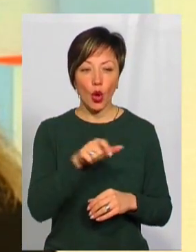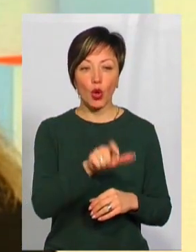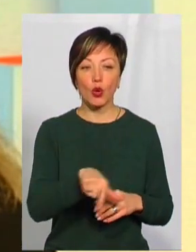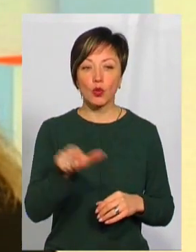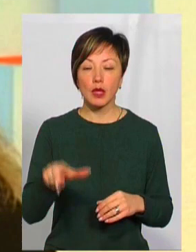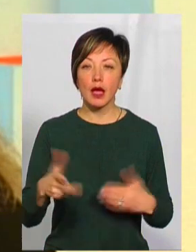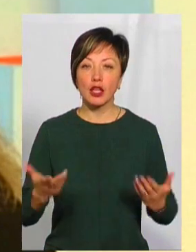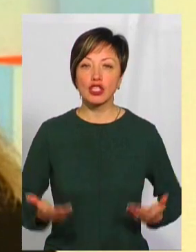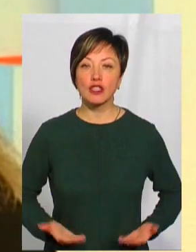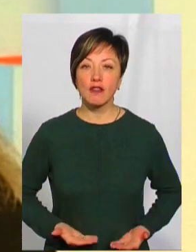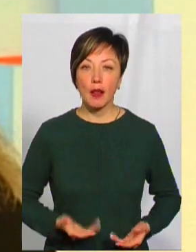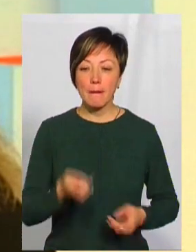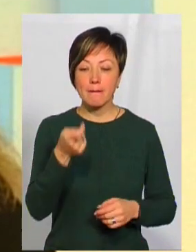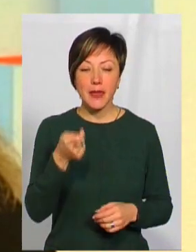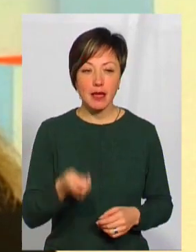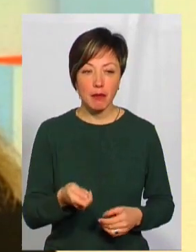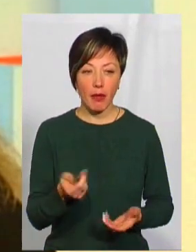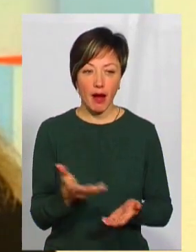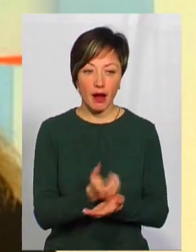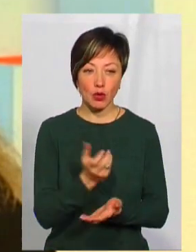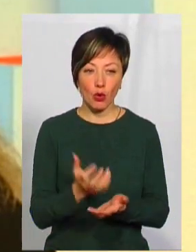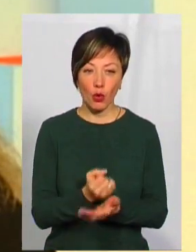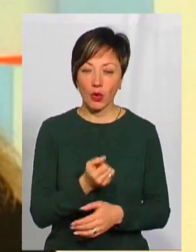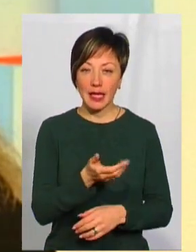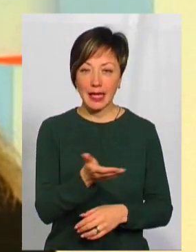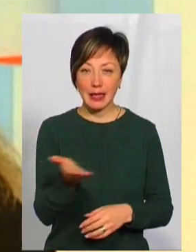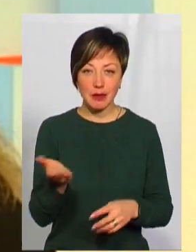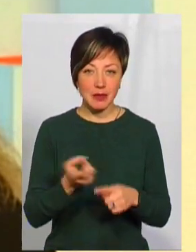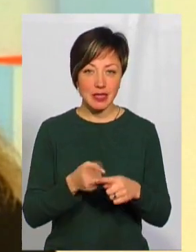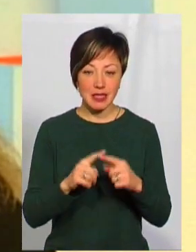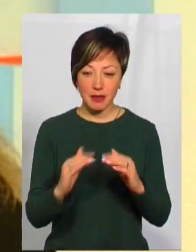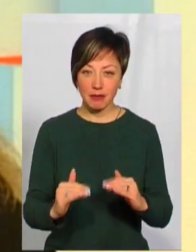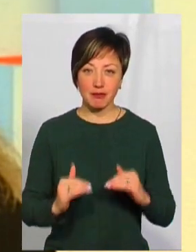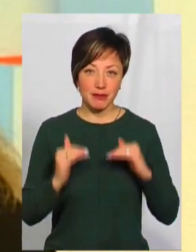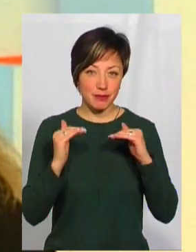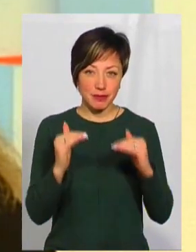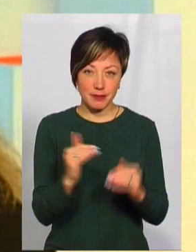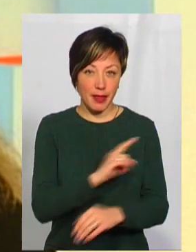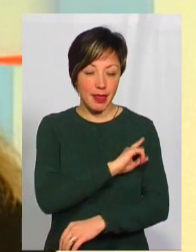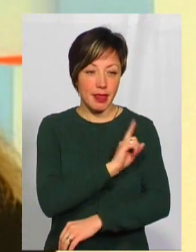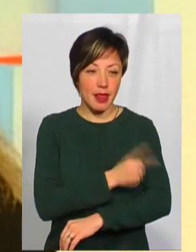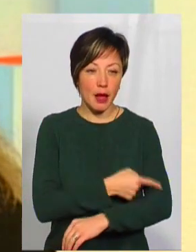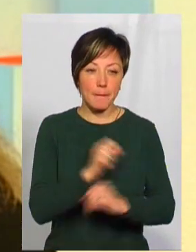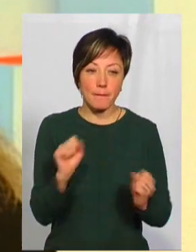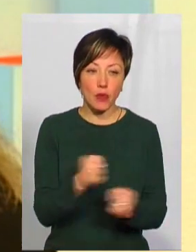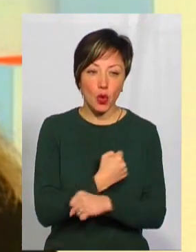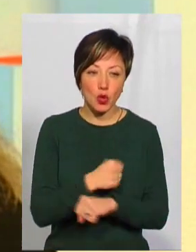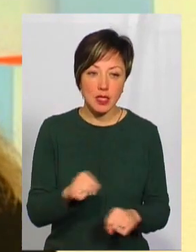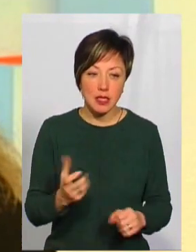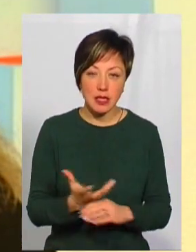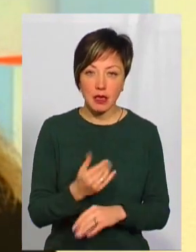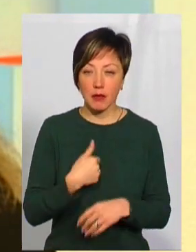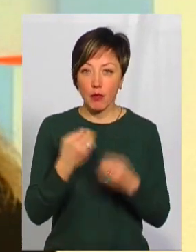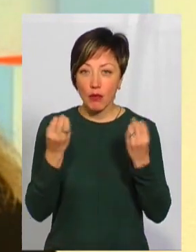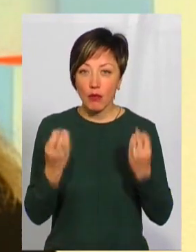людей, які живуть на мінімальні доходи, і їм це підняття, ну, якби не по силі буде. Ми просто